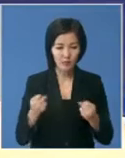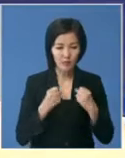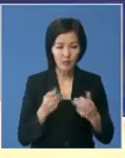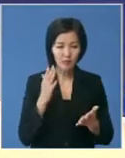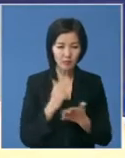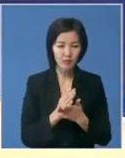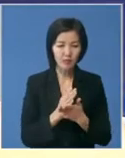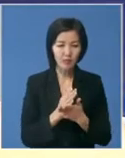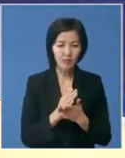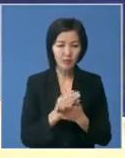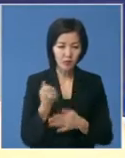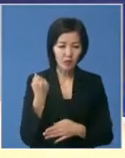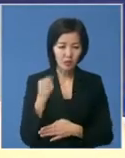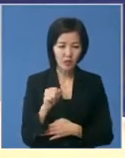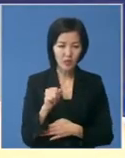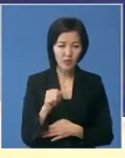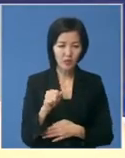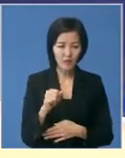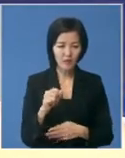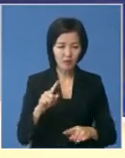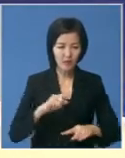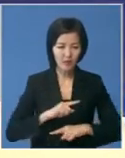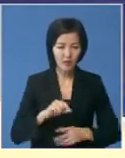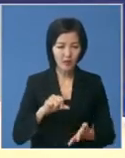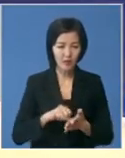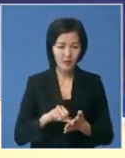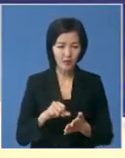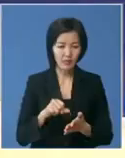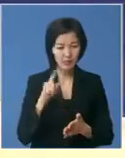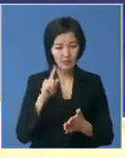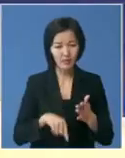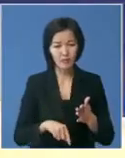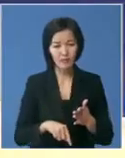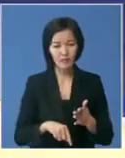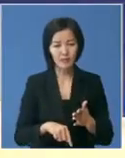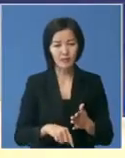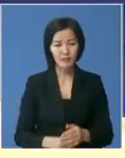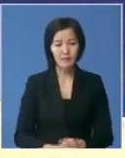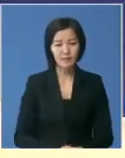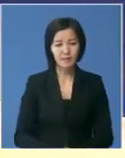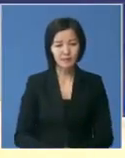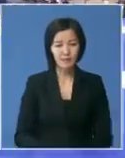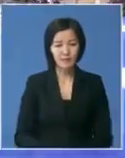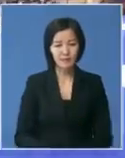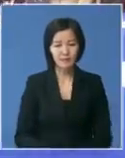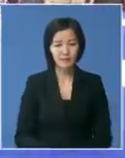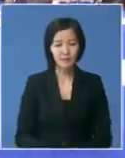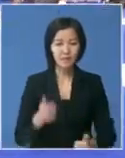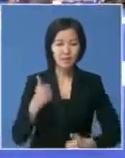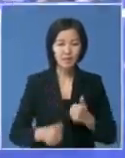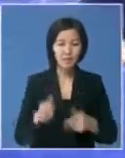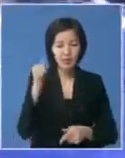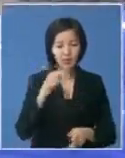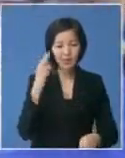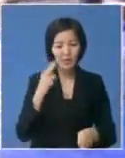Алла қаласа соларға енді финалға шығып, жүлделі орынға ие болады деп сондай жоспар құрып отырмын. Бұл жарыс ертең